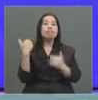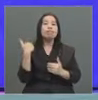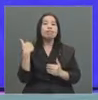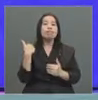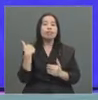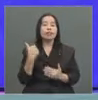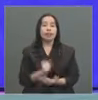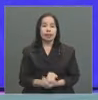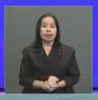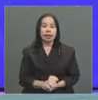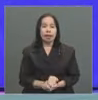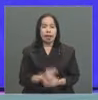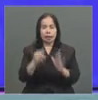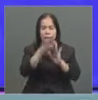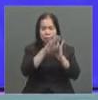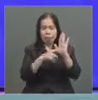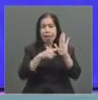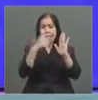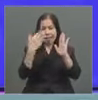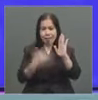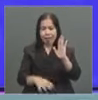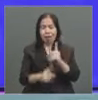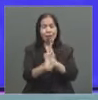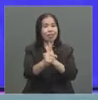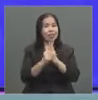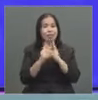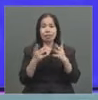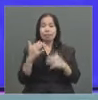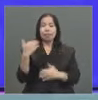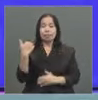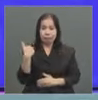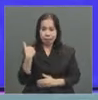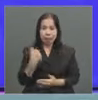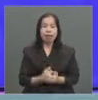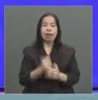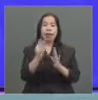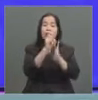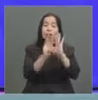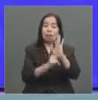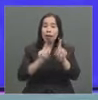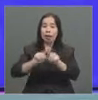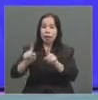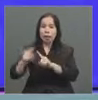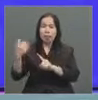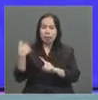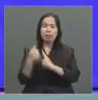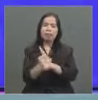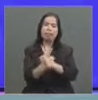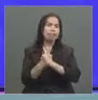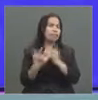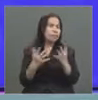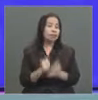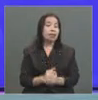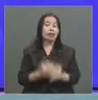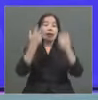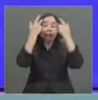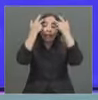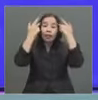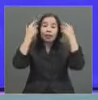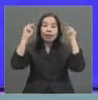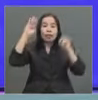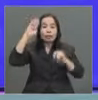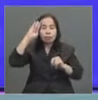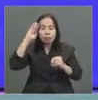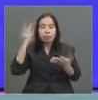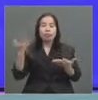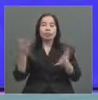บัติตามข้อกำหนดหรือตามประกาศรวมทั้งข้อกฎหมายต่างๆทั้งที่ท่านนายกรัฐมนตรีเองบุคลาก